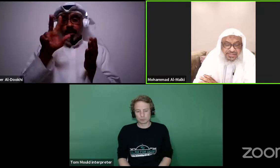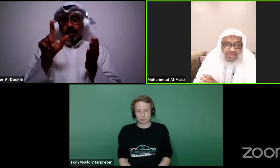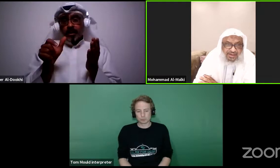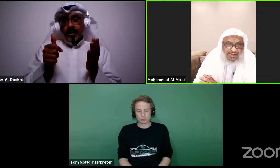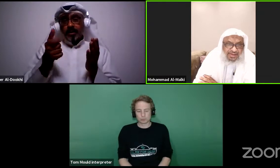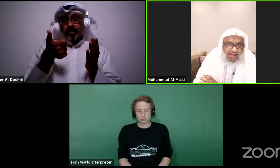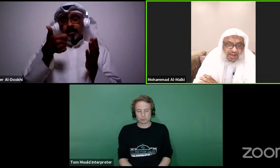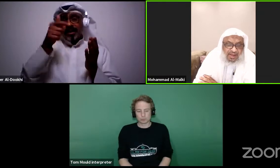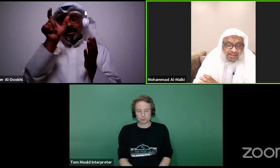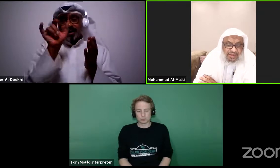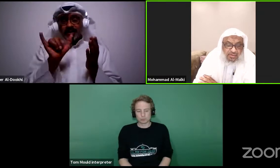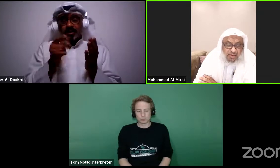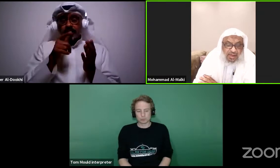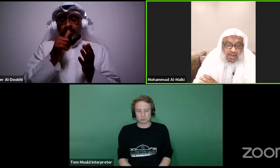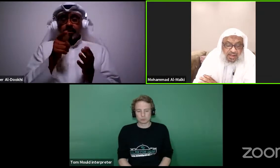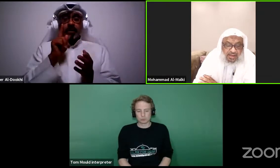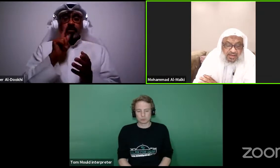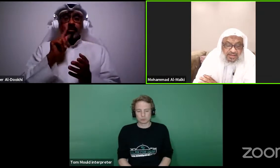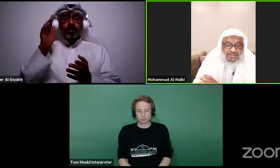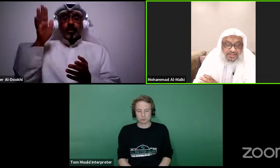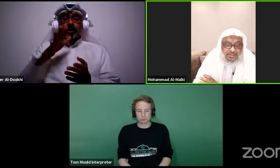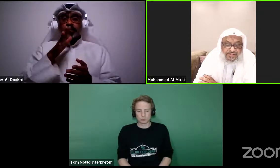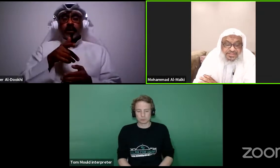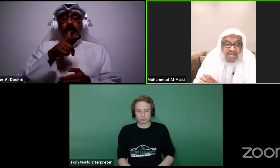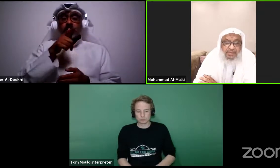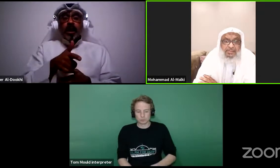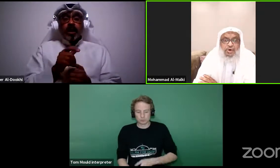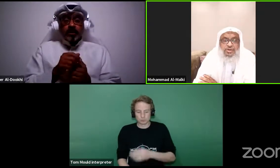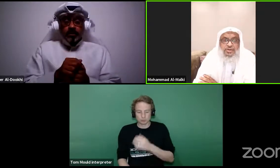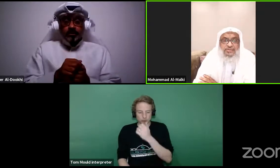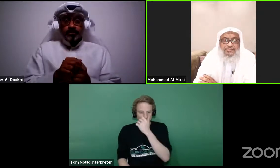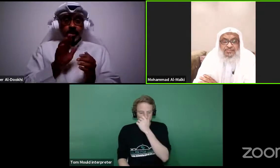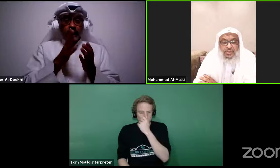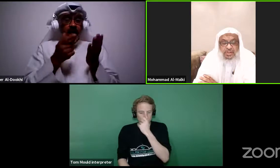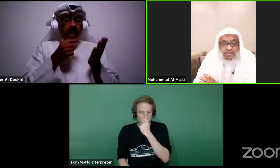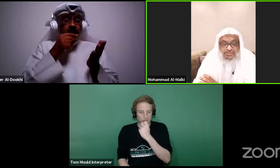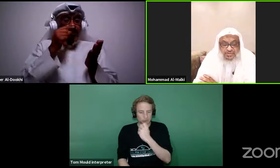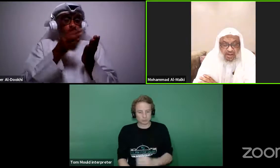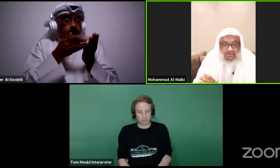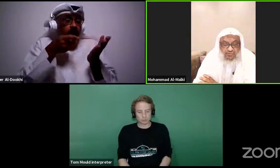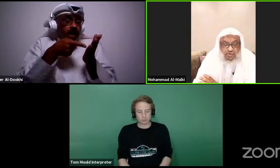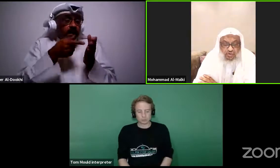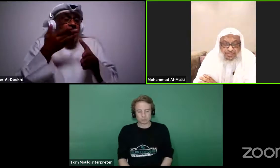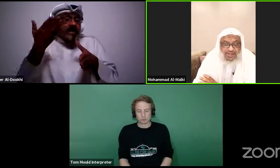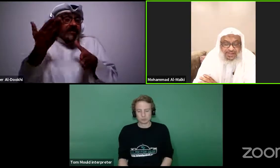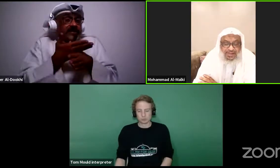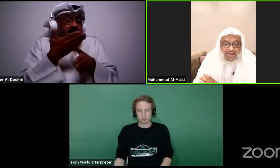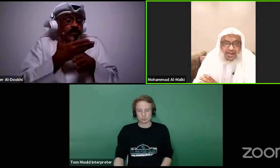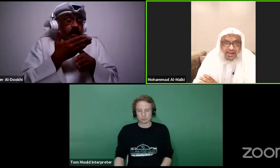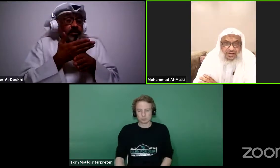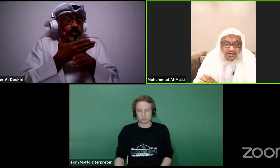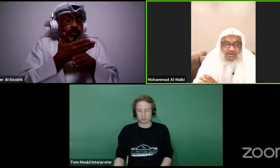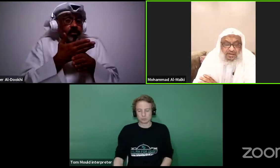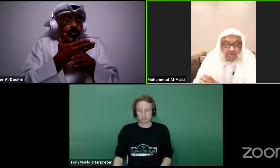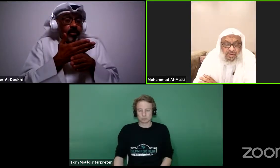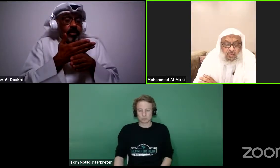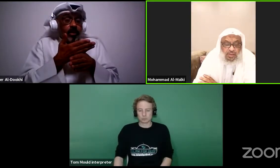قال صلى الله عليه وسلم: إن هذا القرآن سبب طرفه بيد